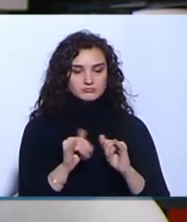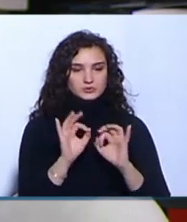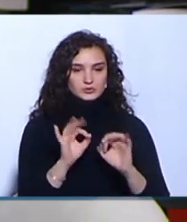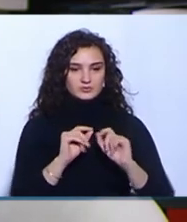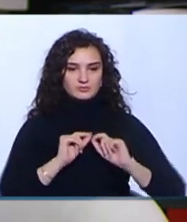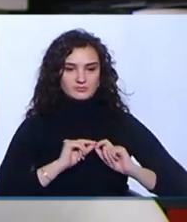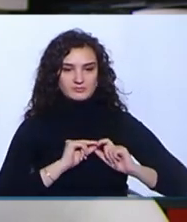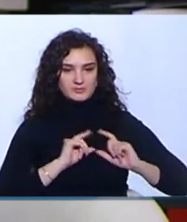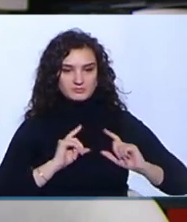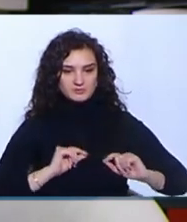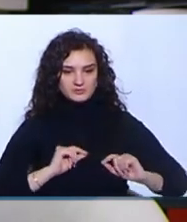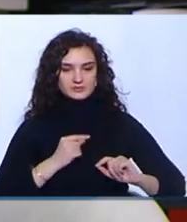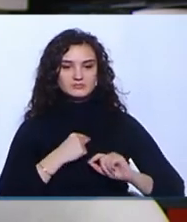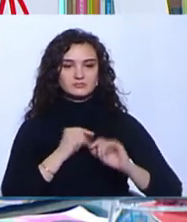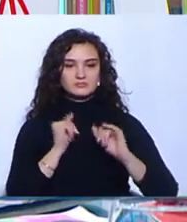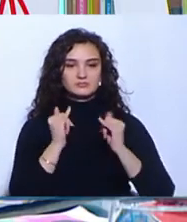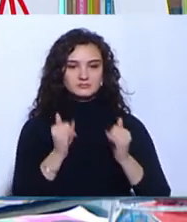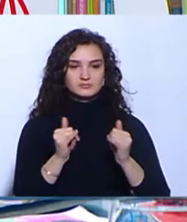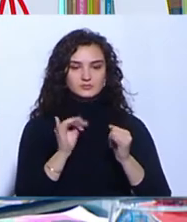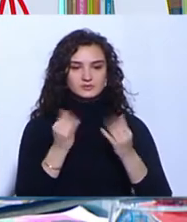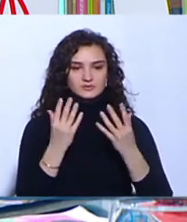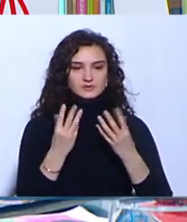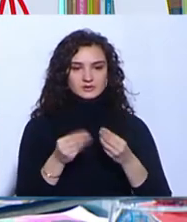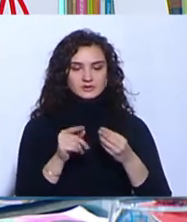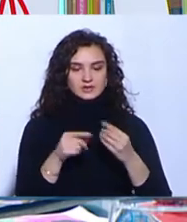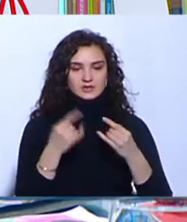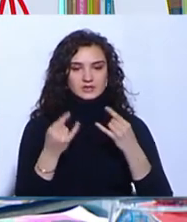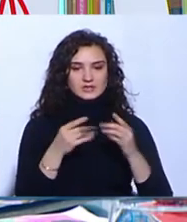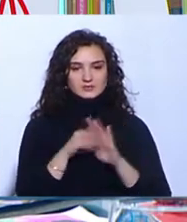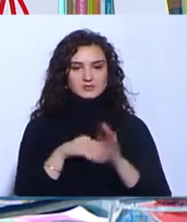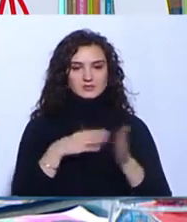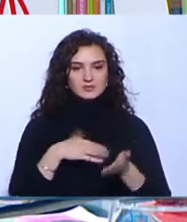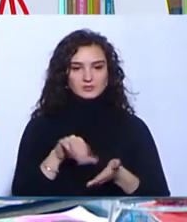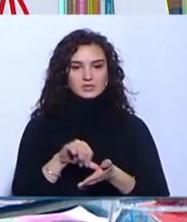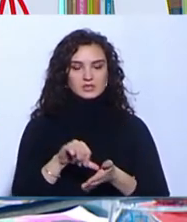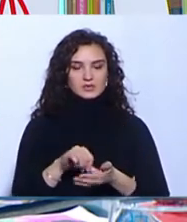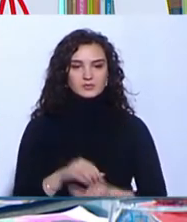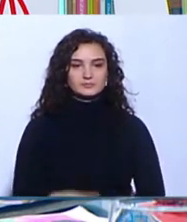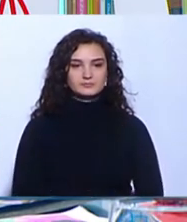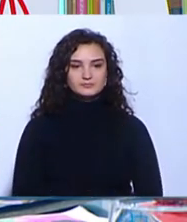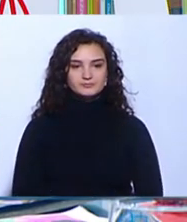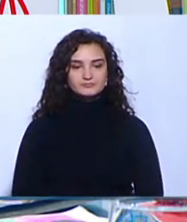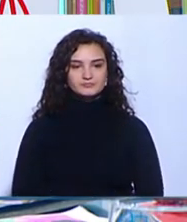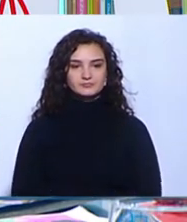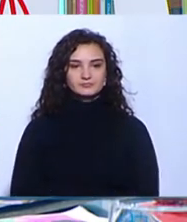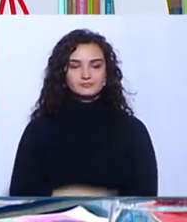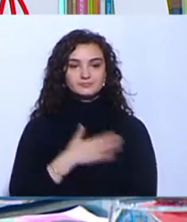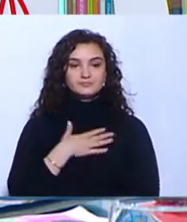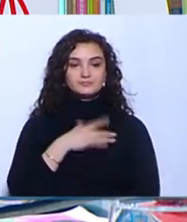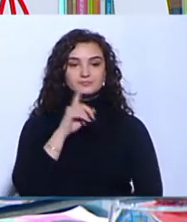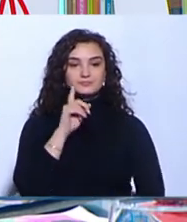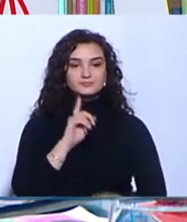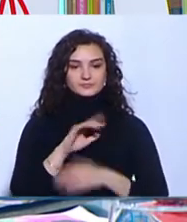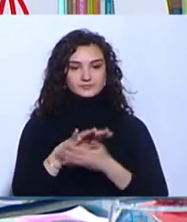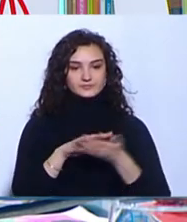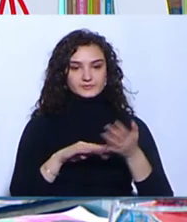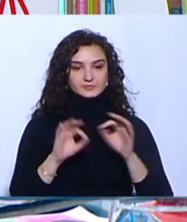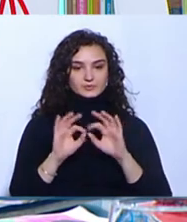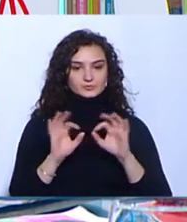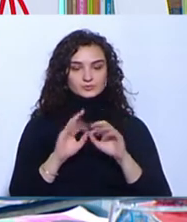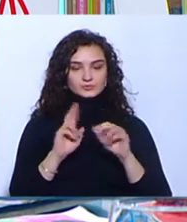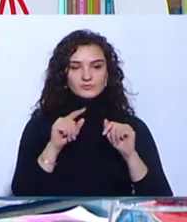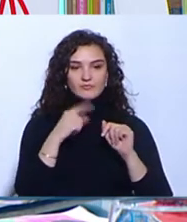ბაბთა და ამას ეძღვნება დღევანდელ გადაცემაში ჩვენი მონაწილეობა. მე სიამოვნებით გავაგრძელებ საუბარს და ვიტყვი,